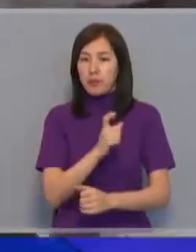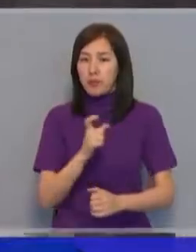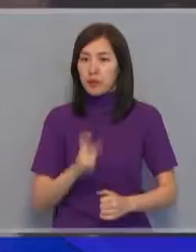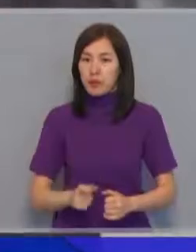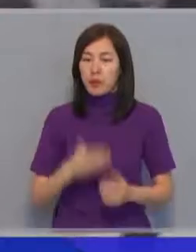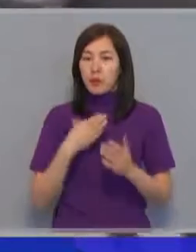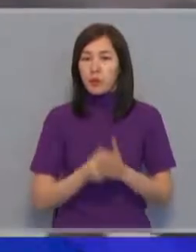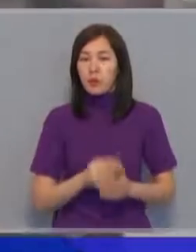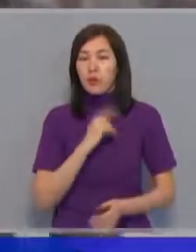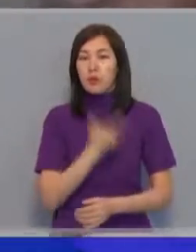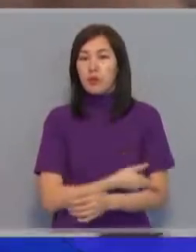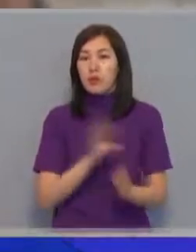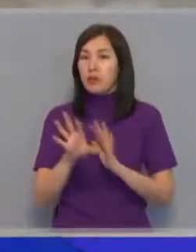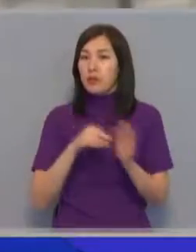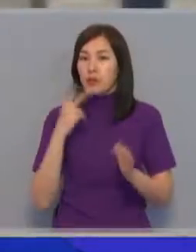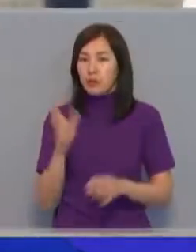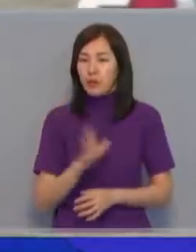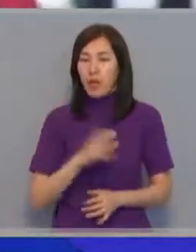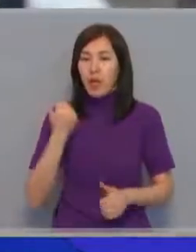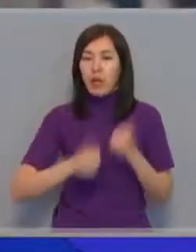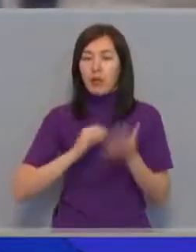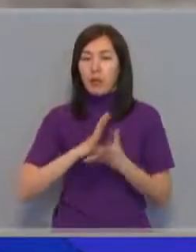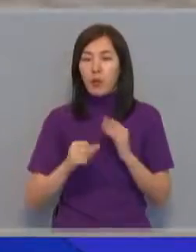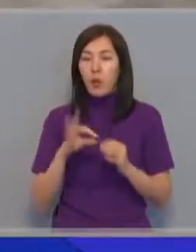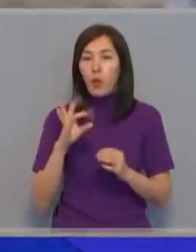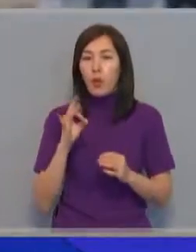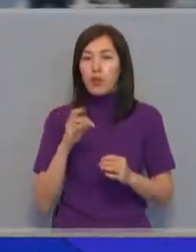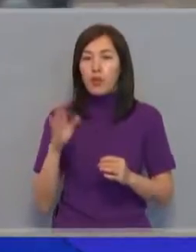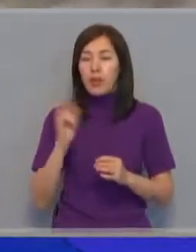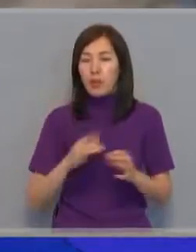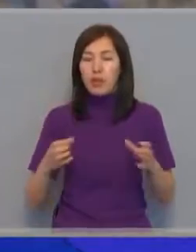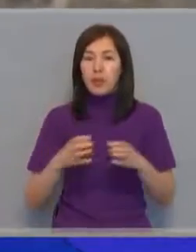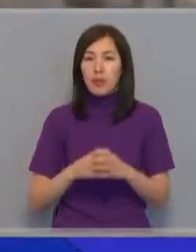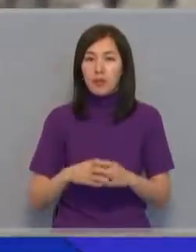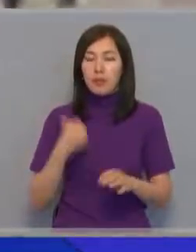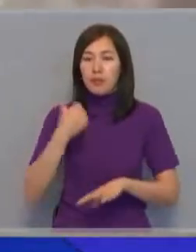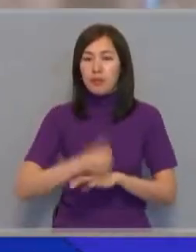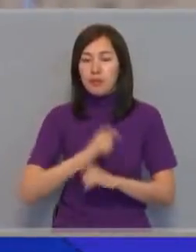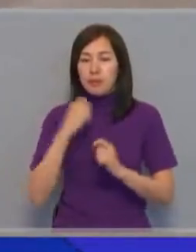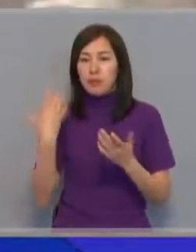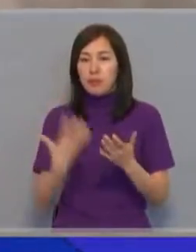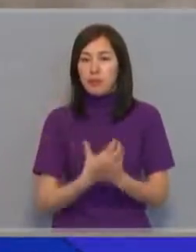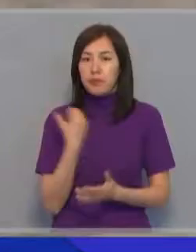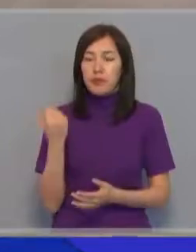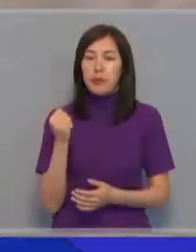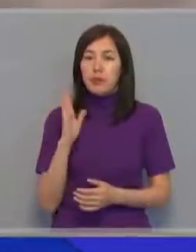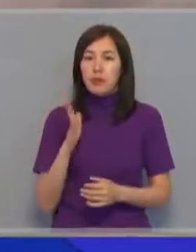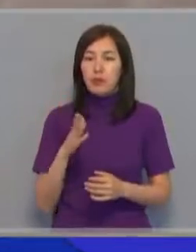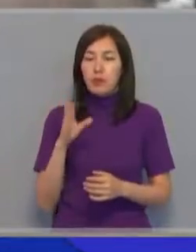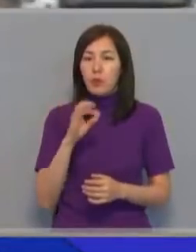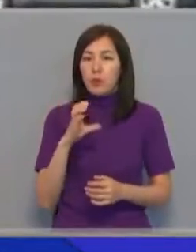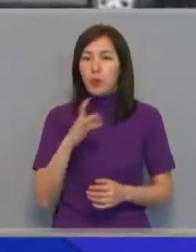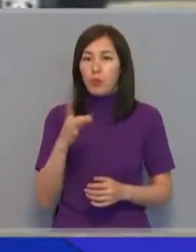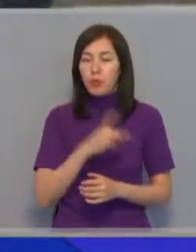көкпаршылар өзара мықтылықтарын көрсетті. Жарыс барысында Ордабасы ауданы құрама командасы бас жүлдені қанжығаларына байласа,